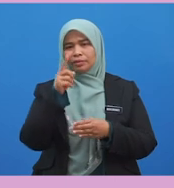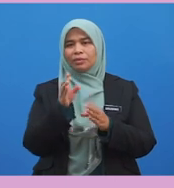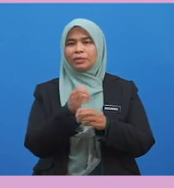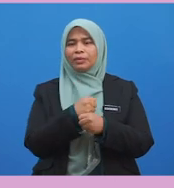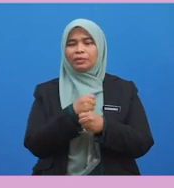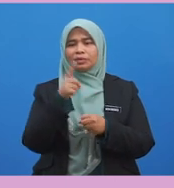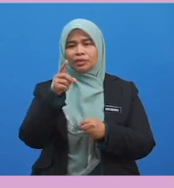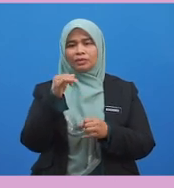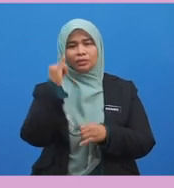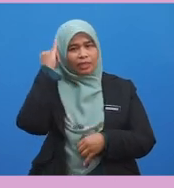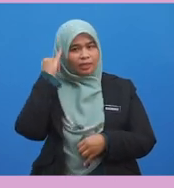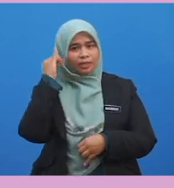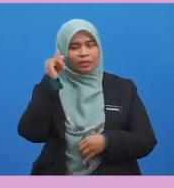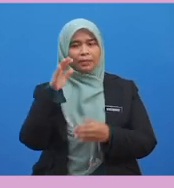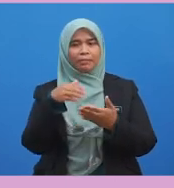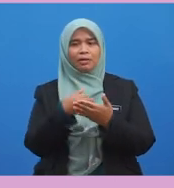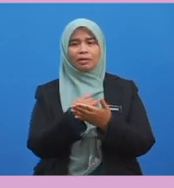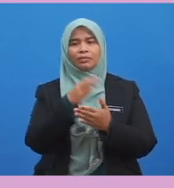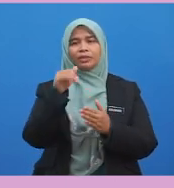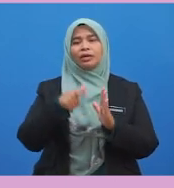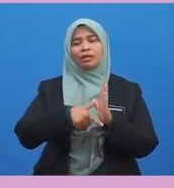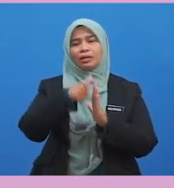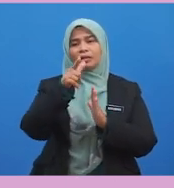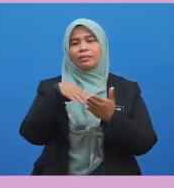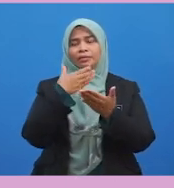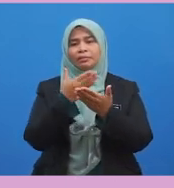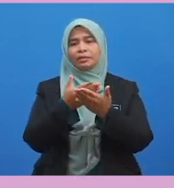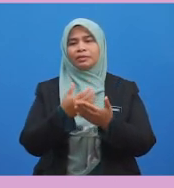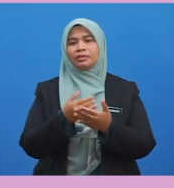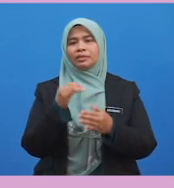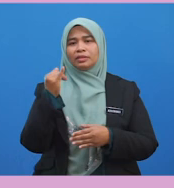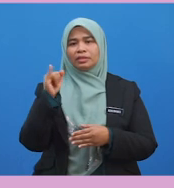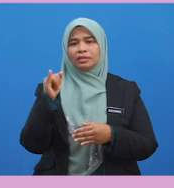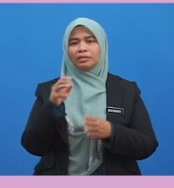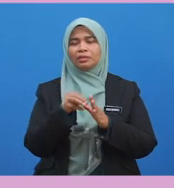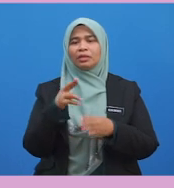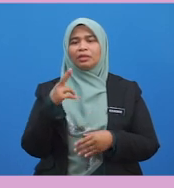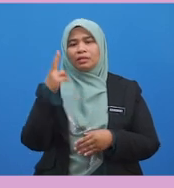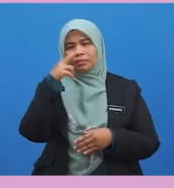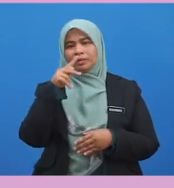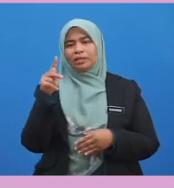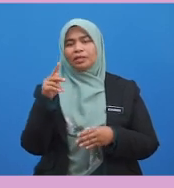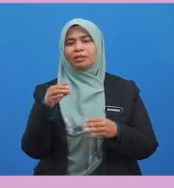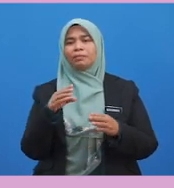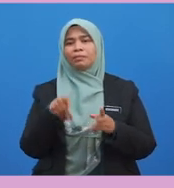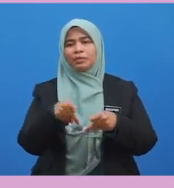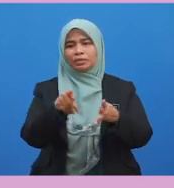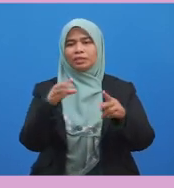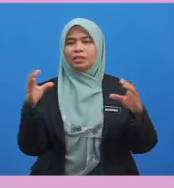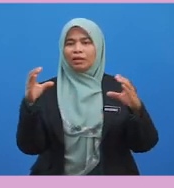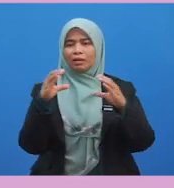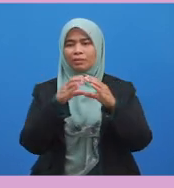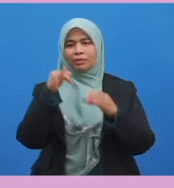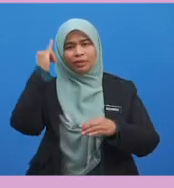satu idea yang baharu yang lebih baik. Ia merupakan proses menggabungkan